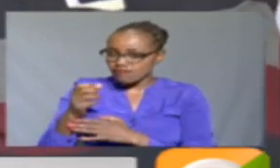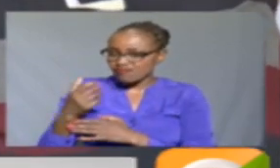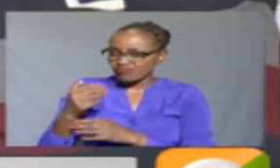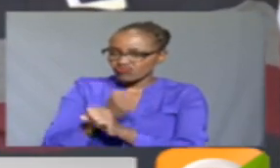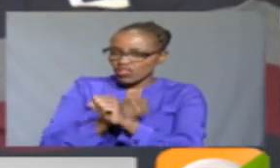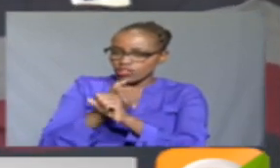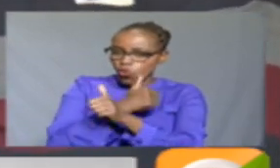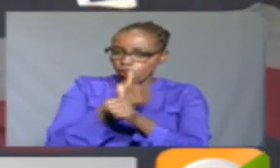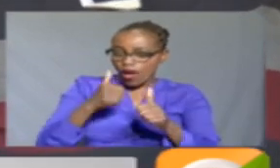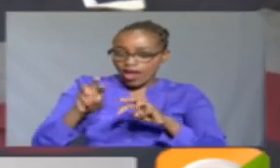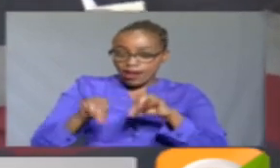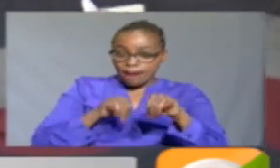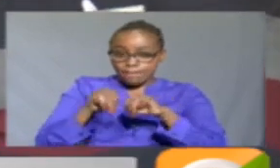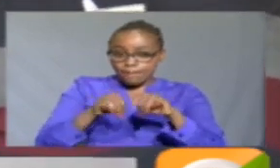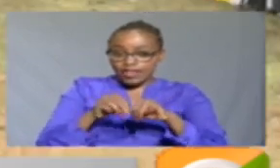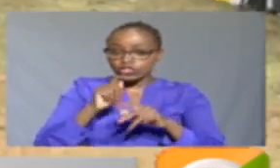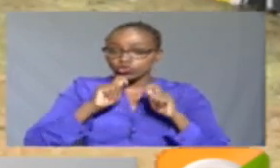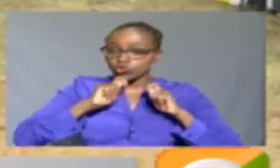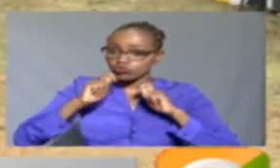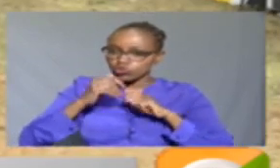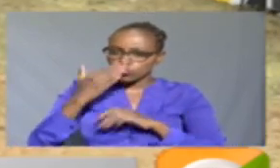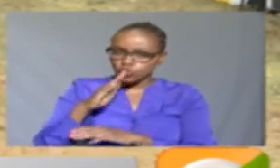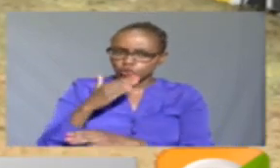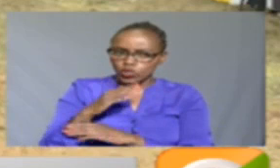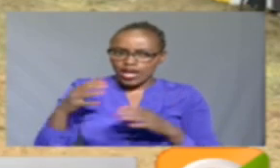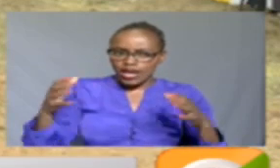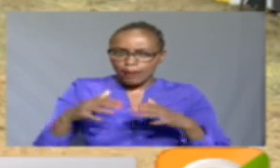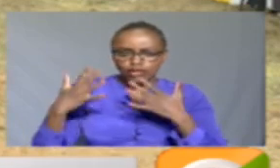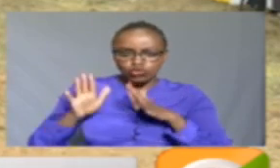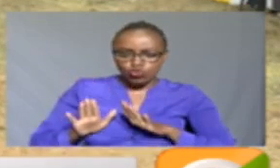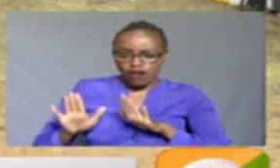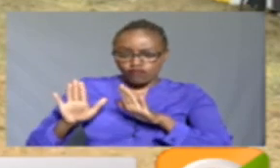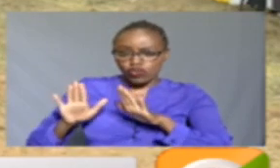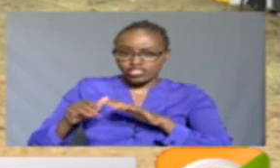well-managed sugar companies to avoid losses.